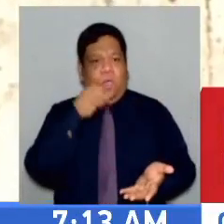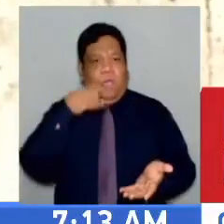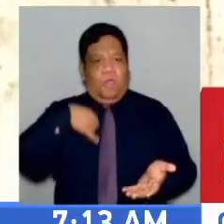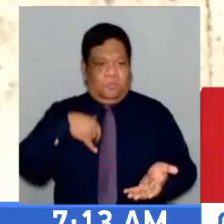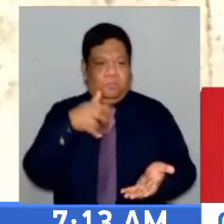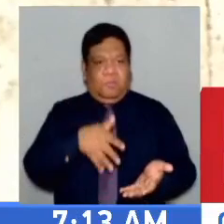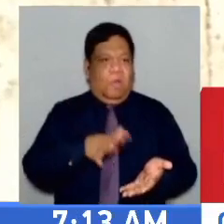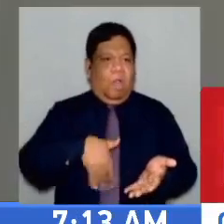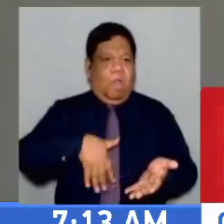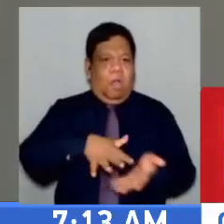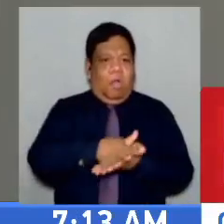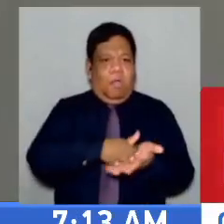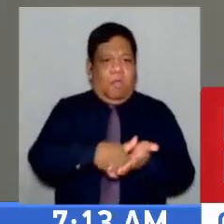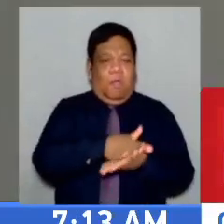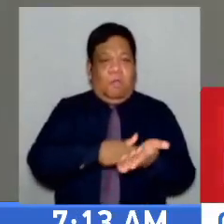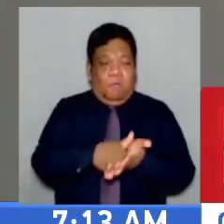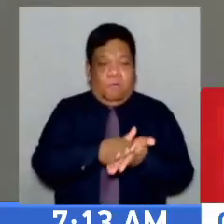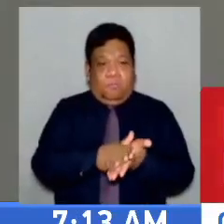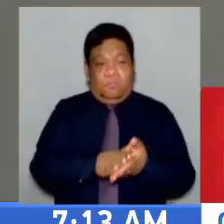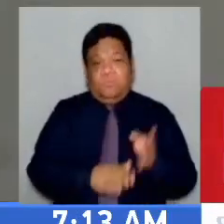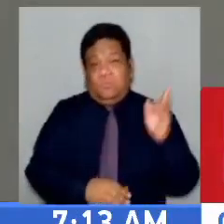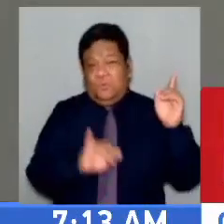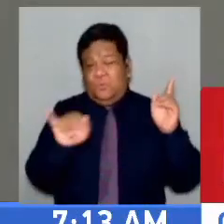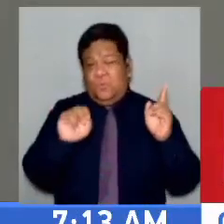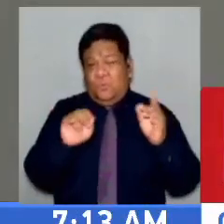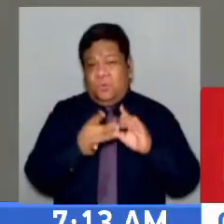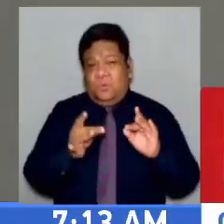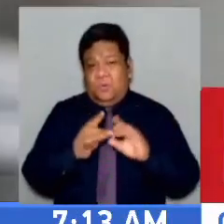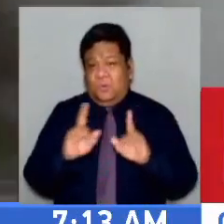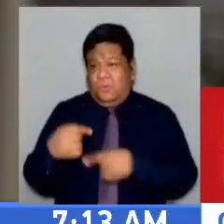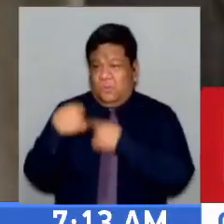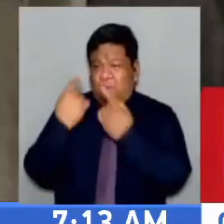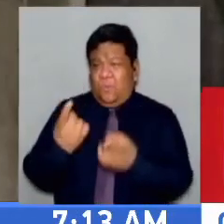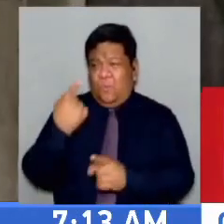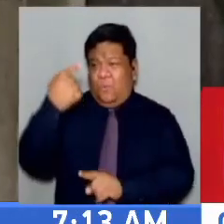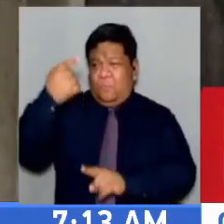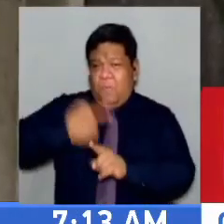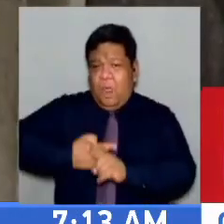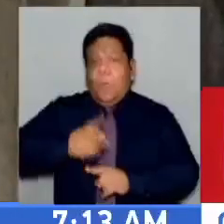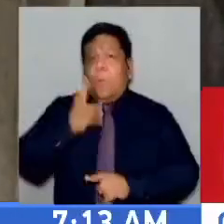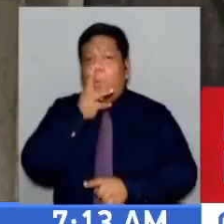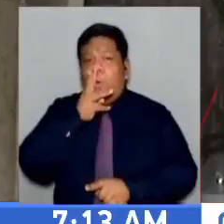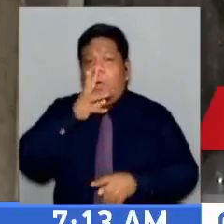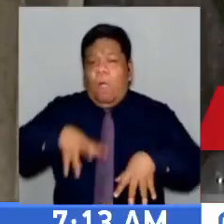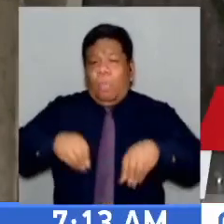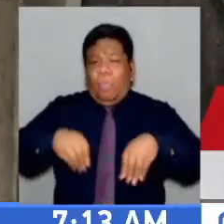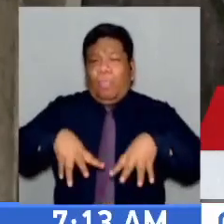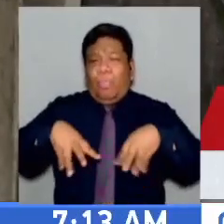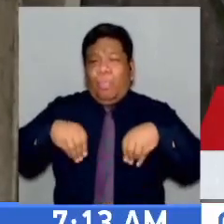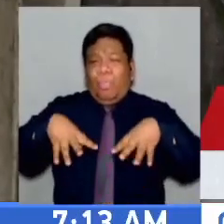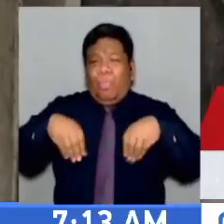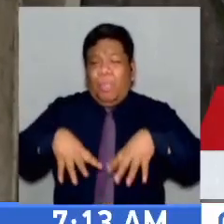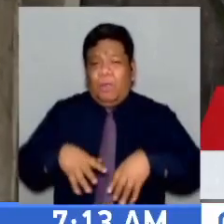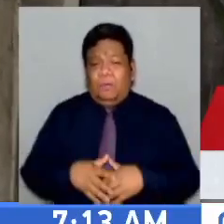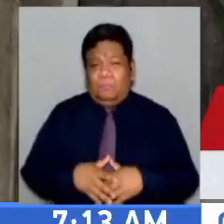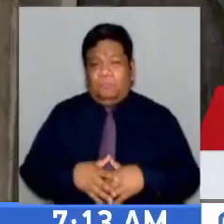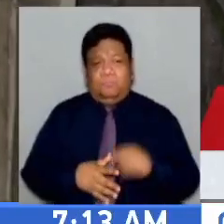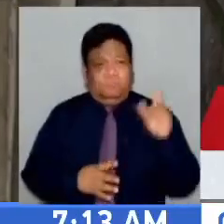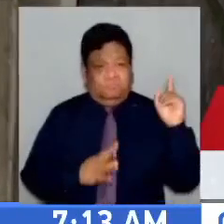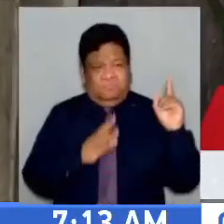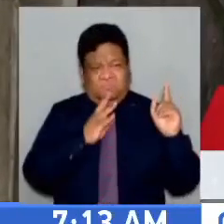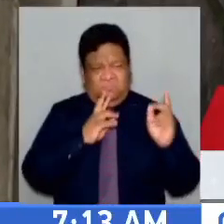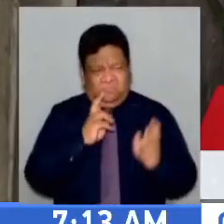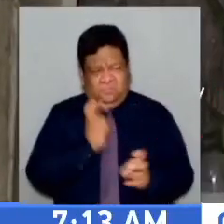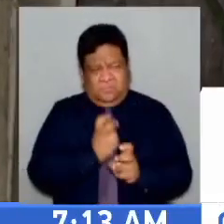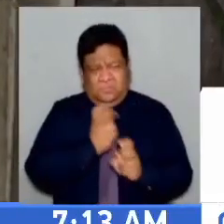Ayon kay Tatay June, isang buwan na raw pawala-wala ang tubig dito sa kanila. Sir, napakahirap naman para sa amin, pati kapitbahay,